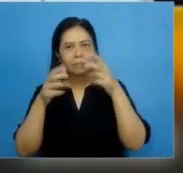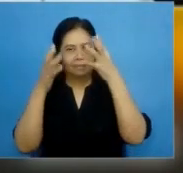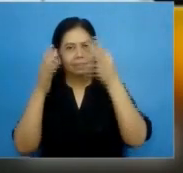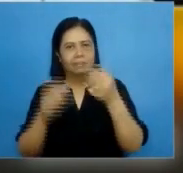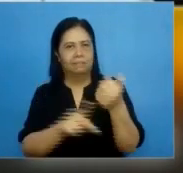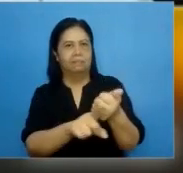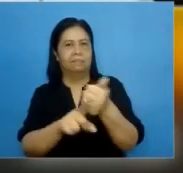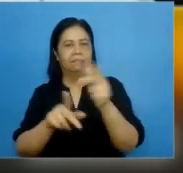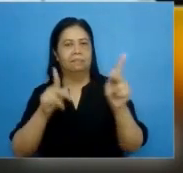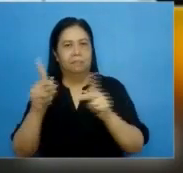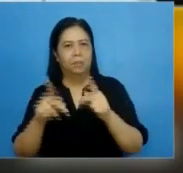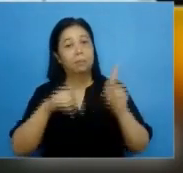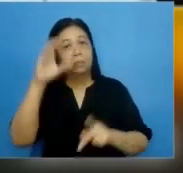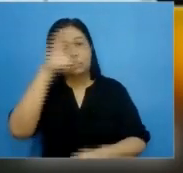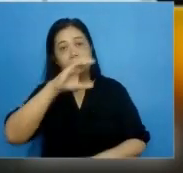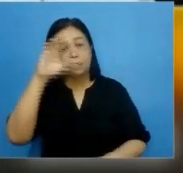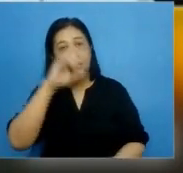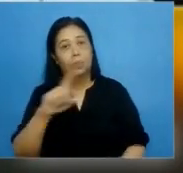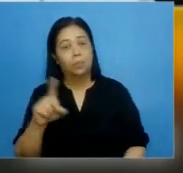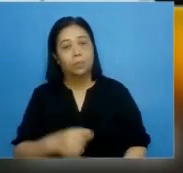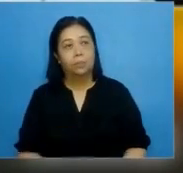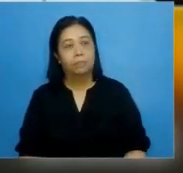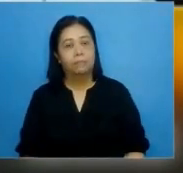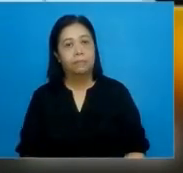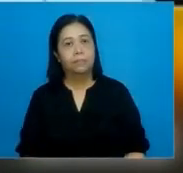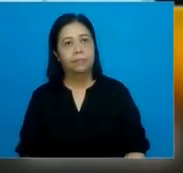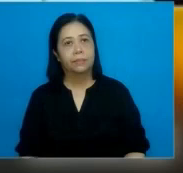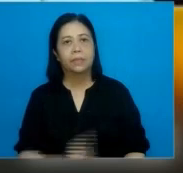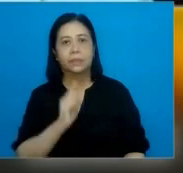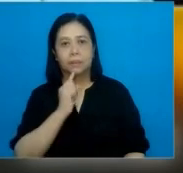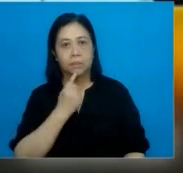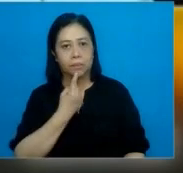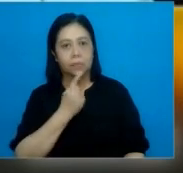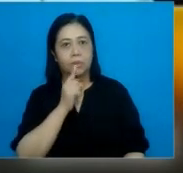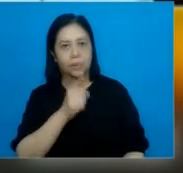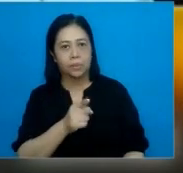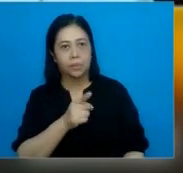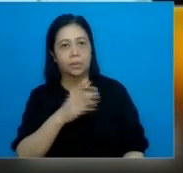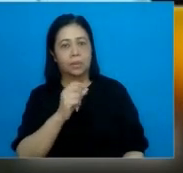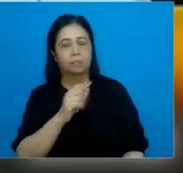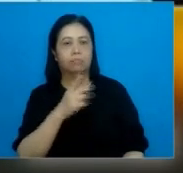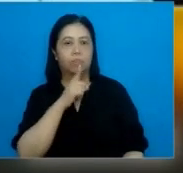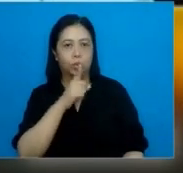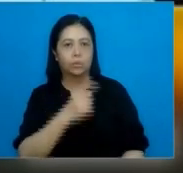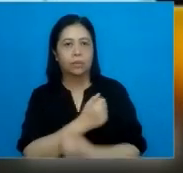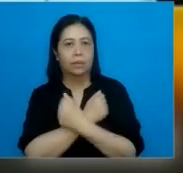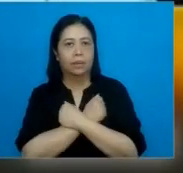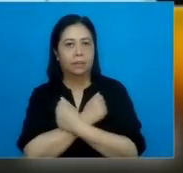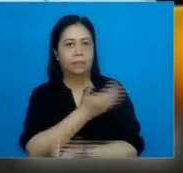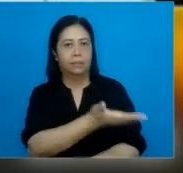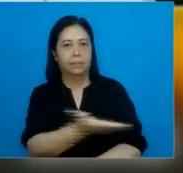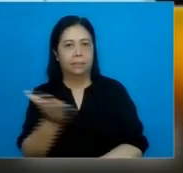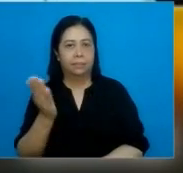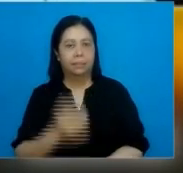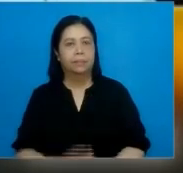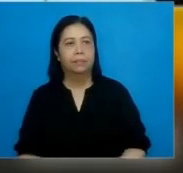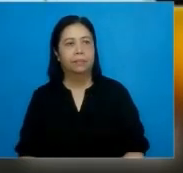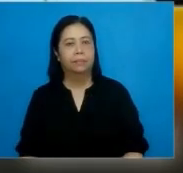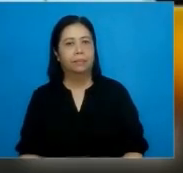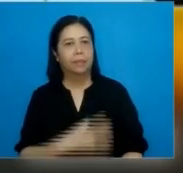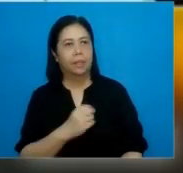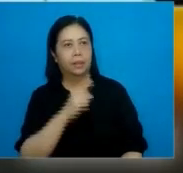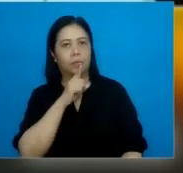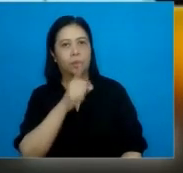taong bayan yung sincero talaga at tunay na nagmamahal sa kanila at tunay na